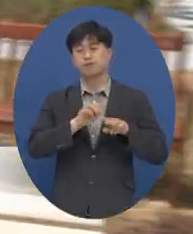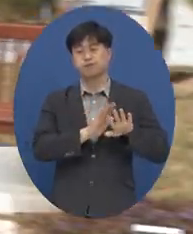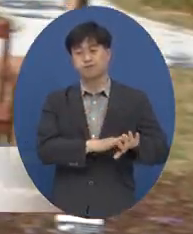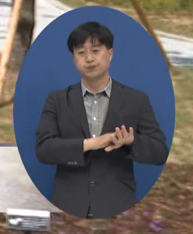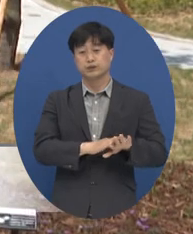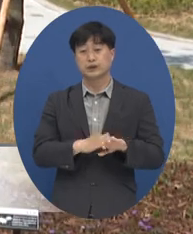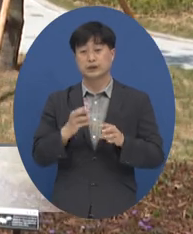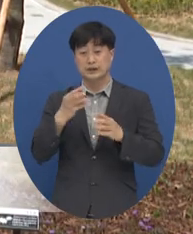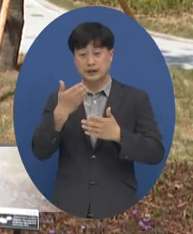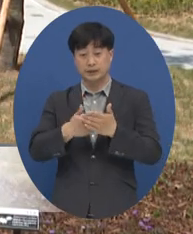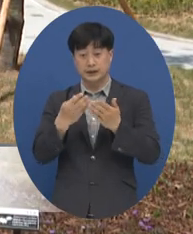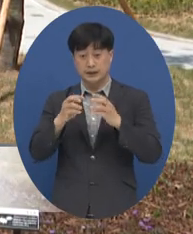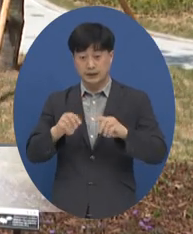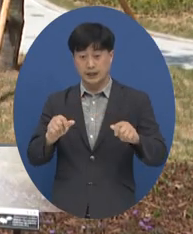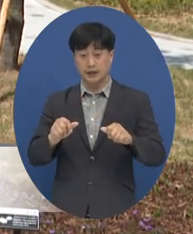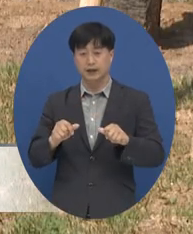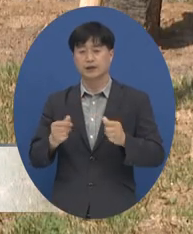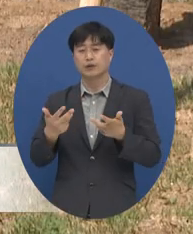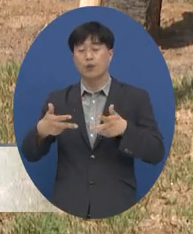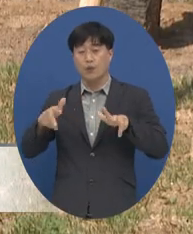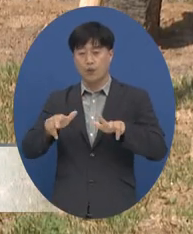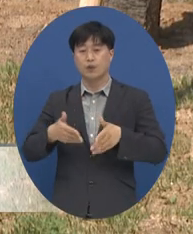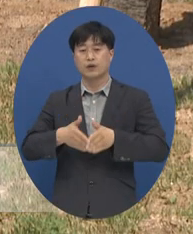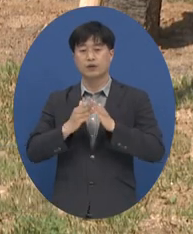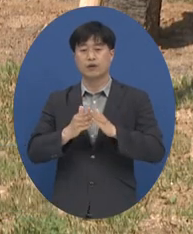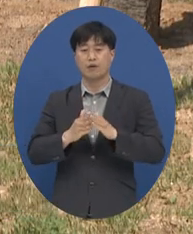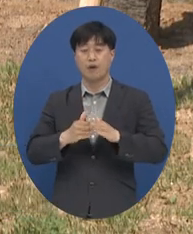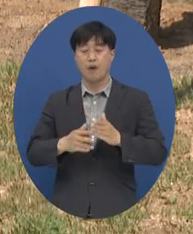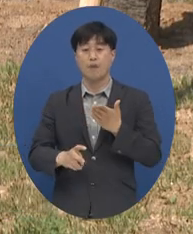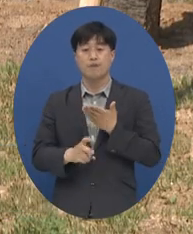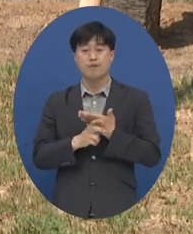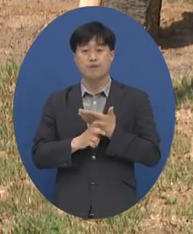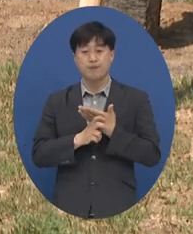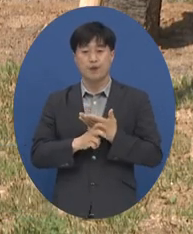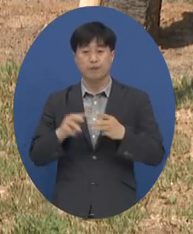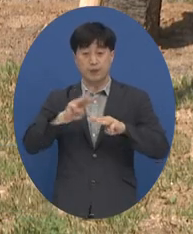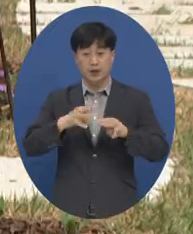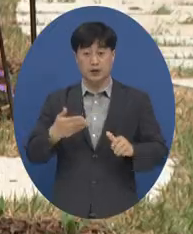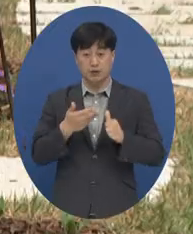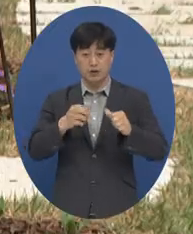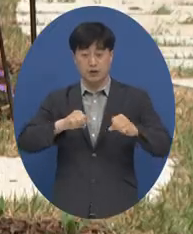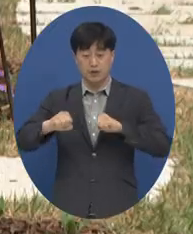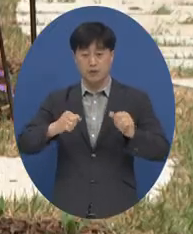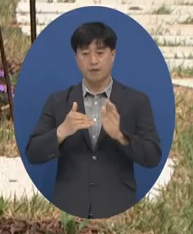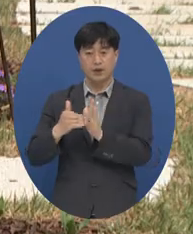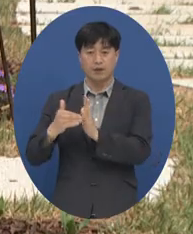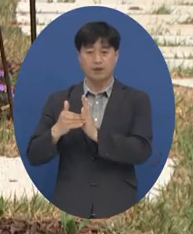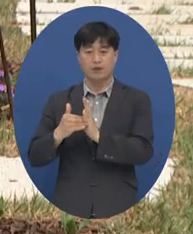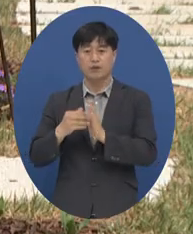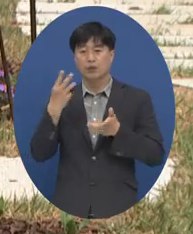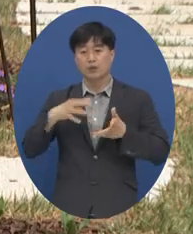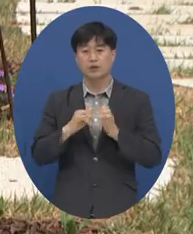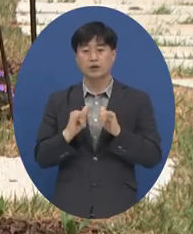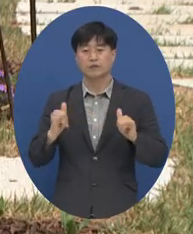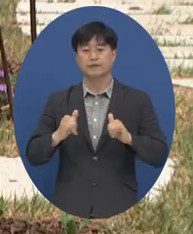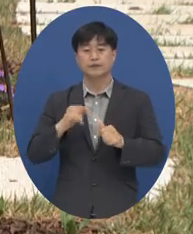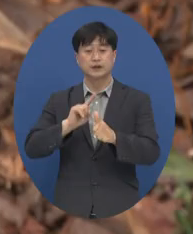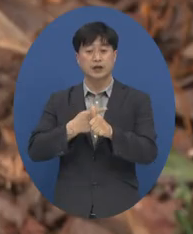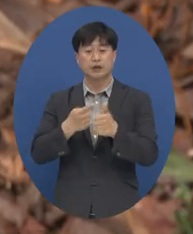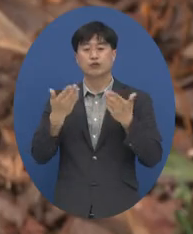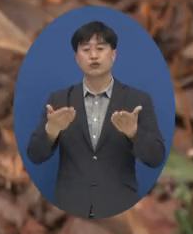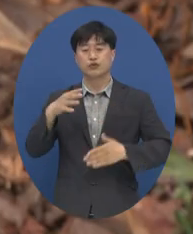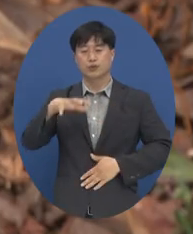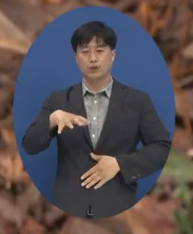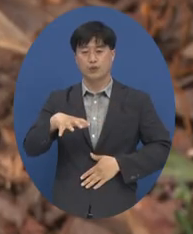땅을 쾌적한 녹지 공간으로 만들어 무단 점유와 불법 경작 등 불법 행위를 막고 경기도민은 자연과